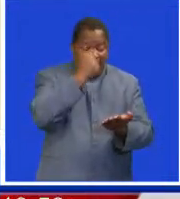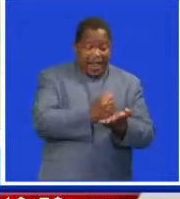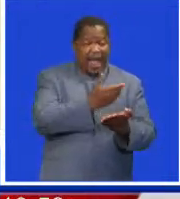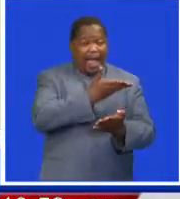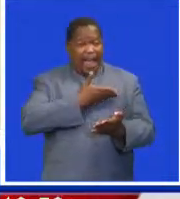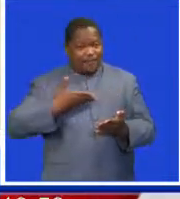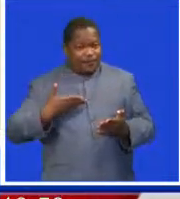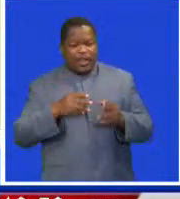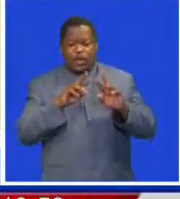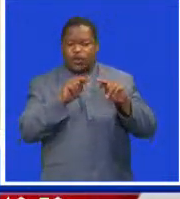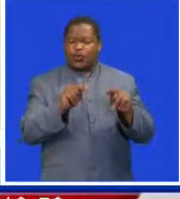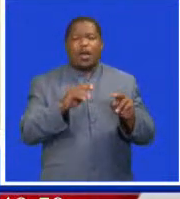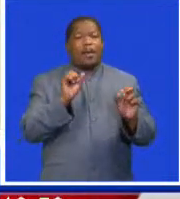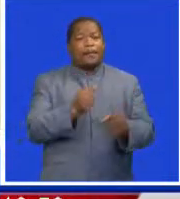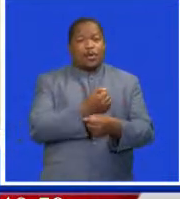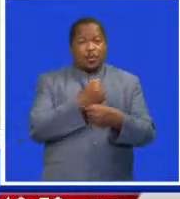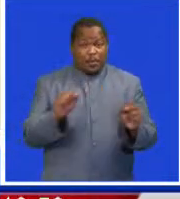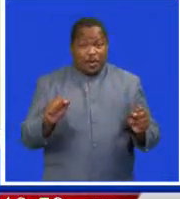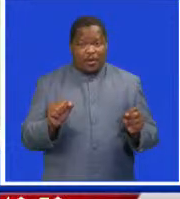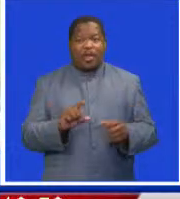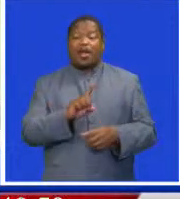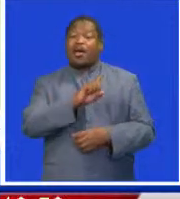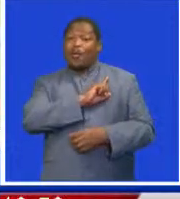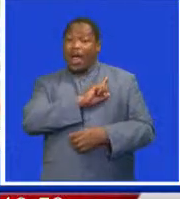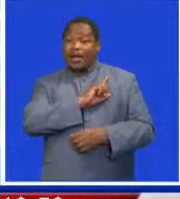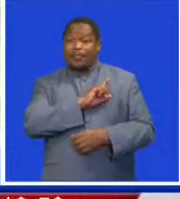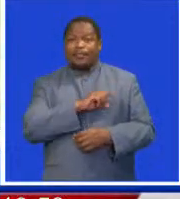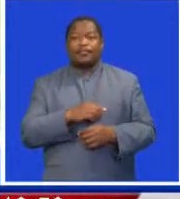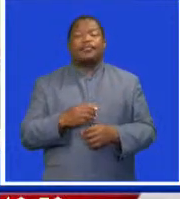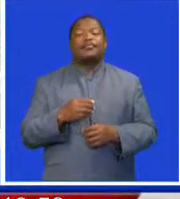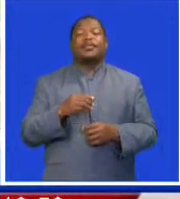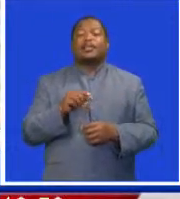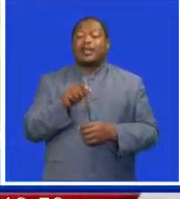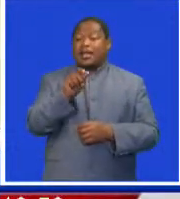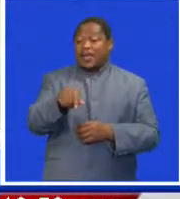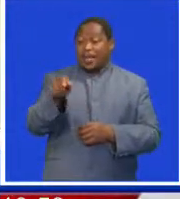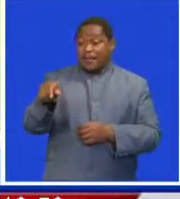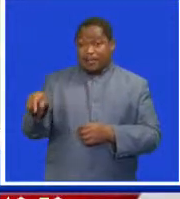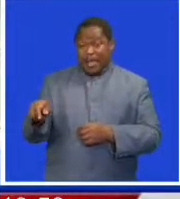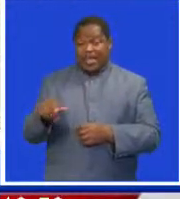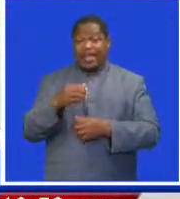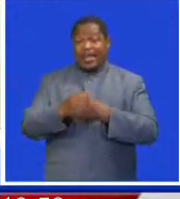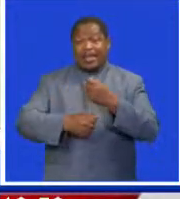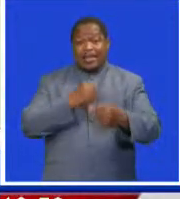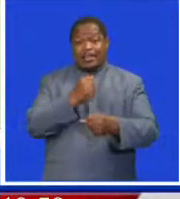lebadlali ephathizwe lavala lobhaliso labadlali kwisizini